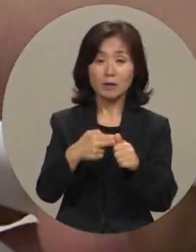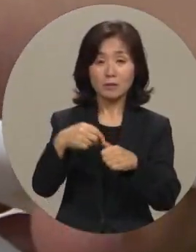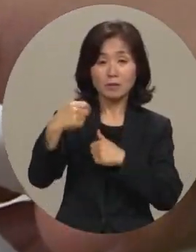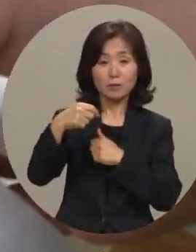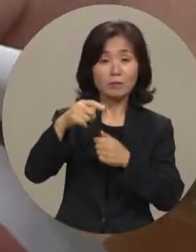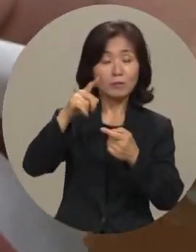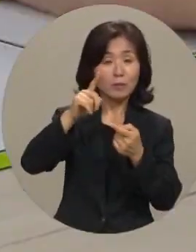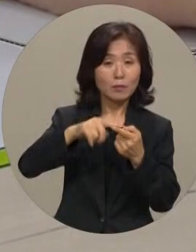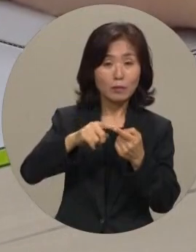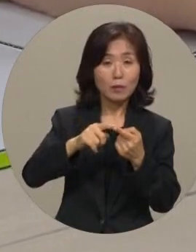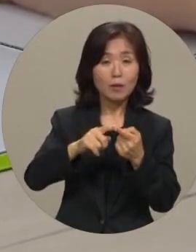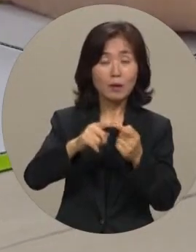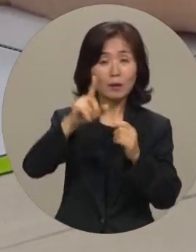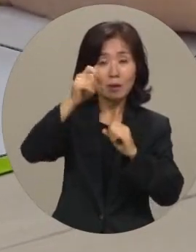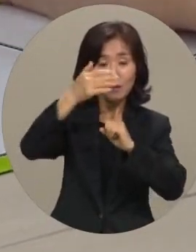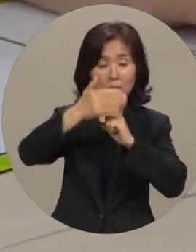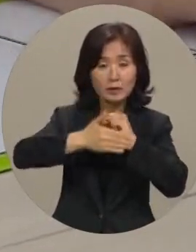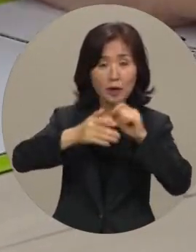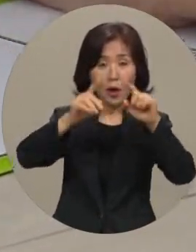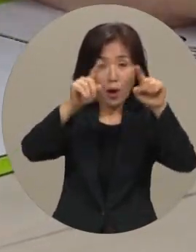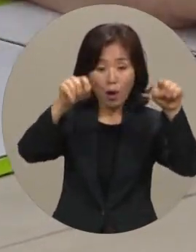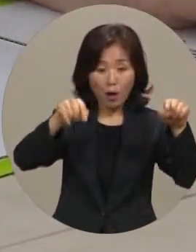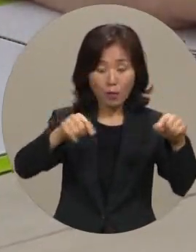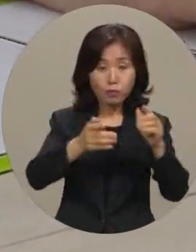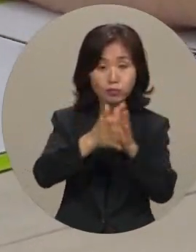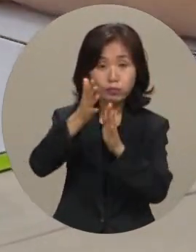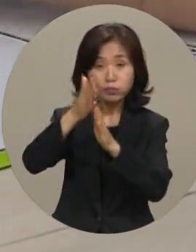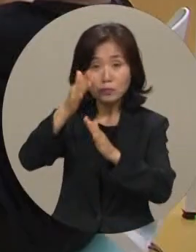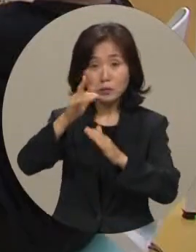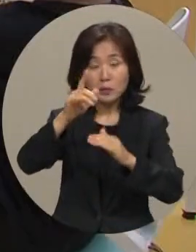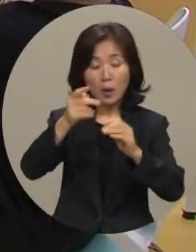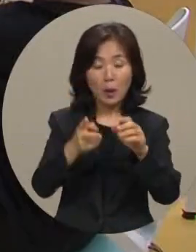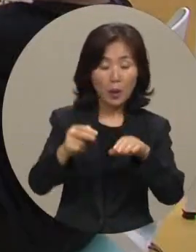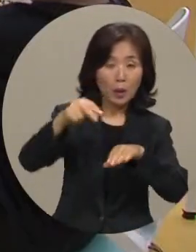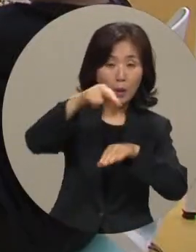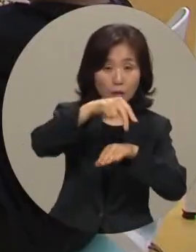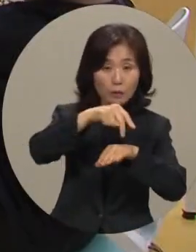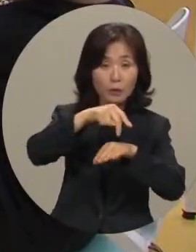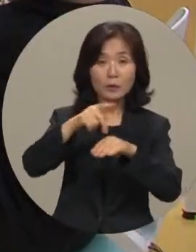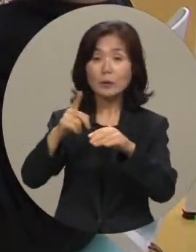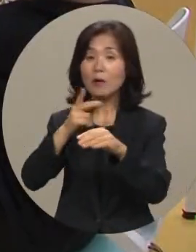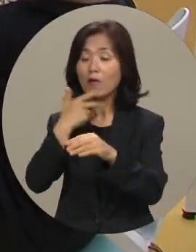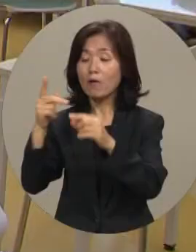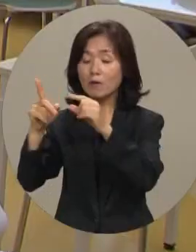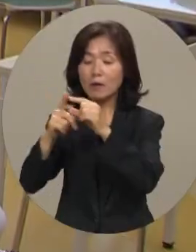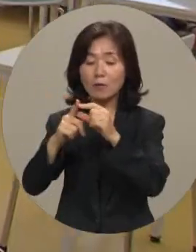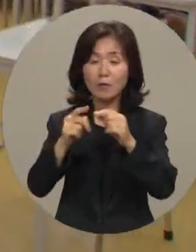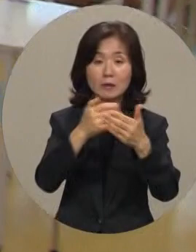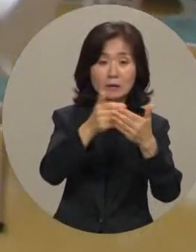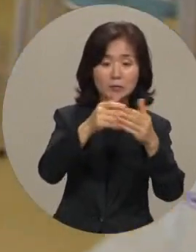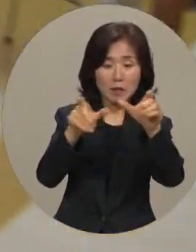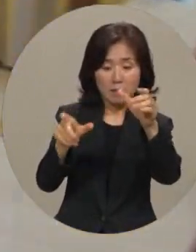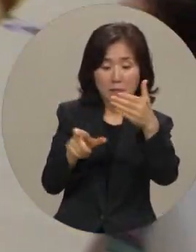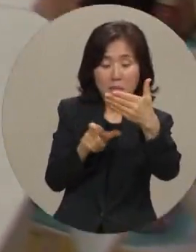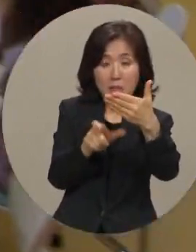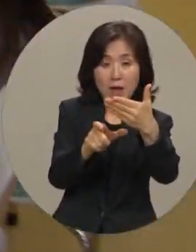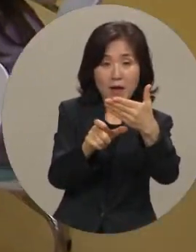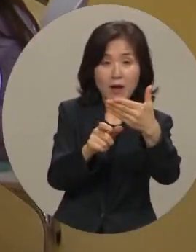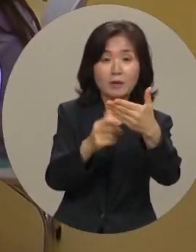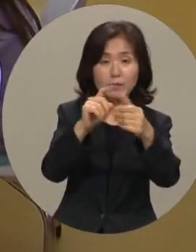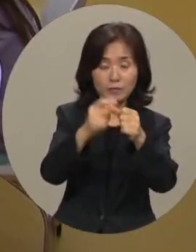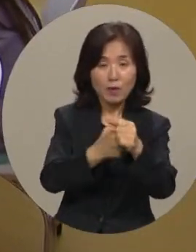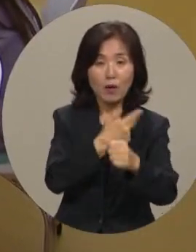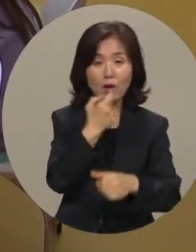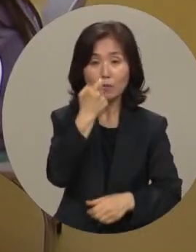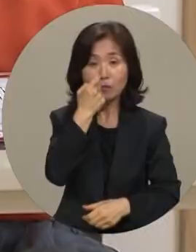학생들 잘라낸 사진을 맞는 영단어 위에 가져다 붙이며 자연스레 영어 배웁니다 화천군이 초등학교